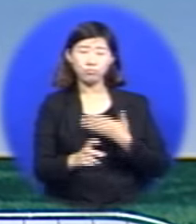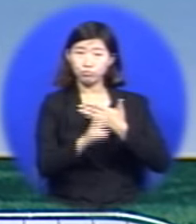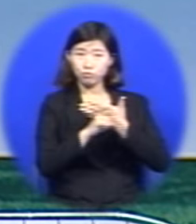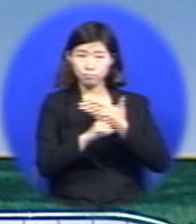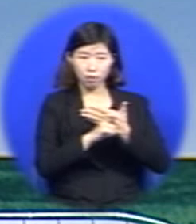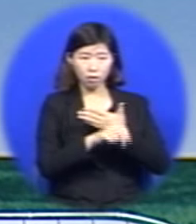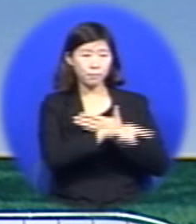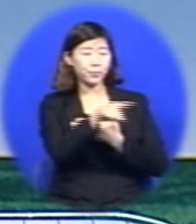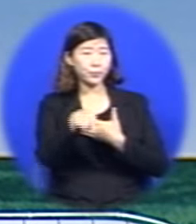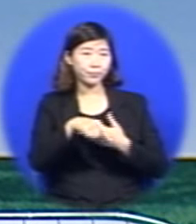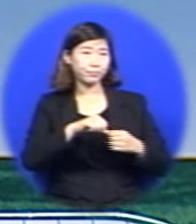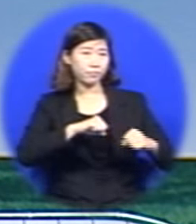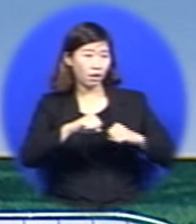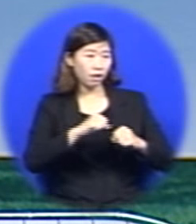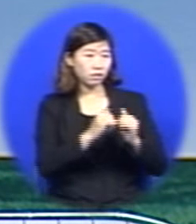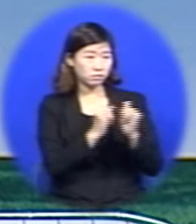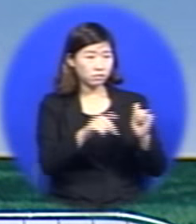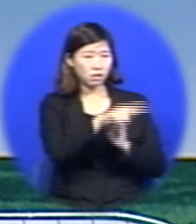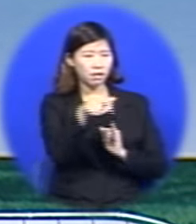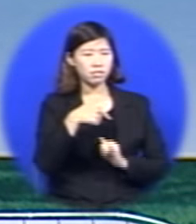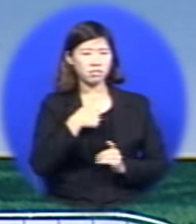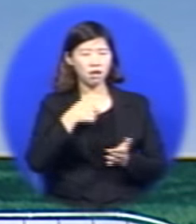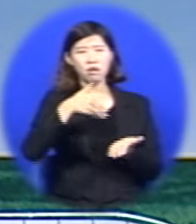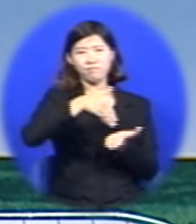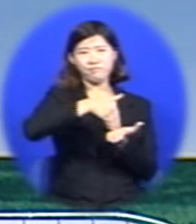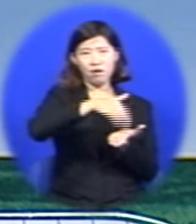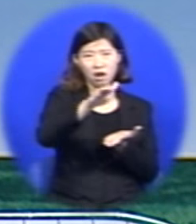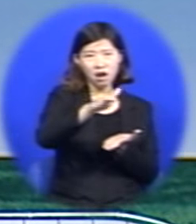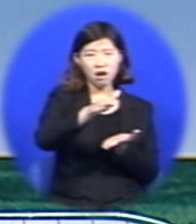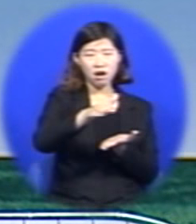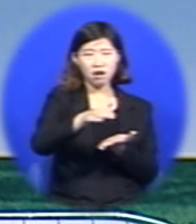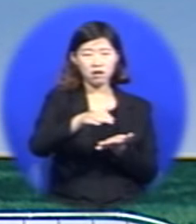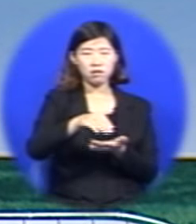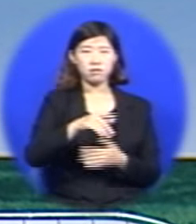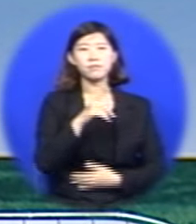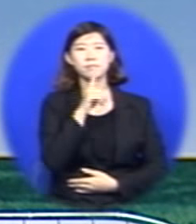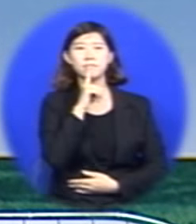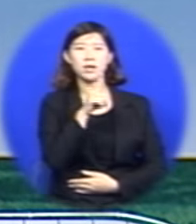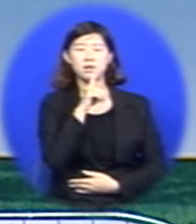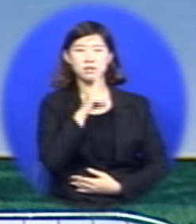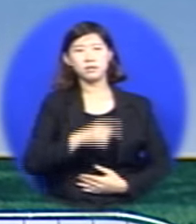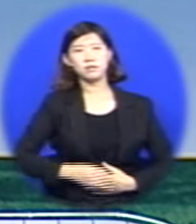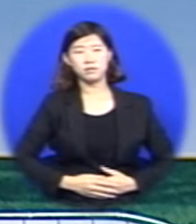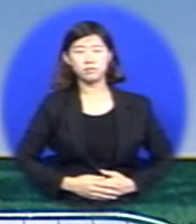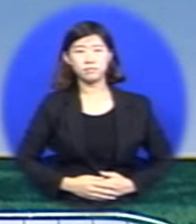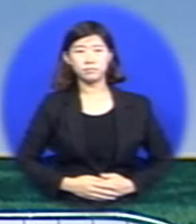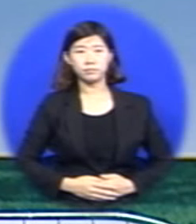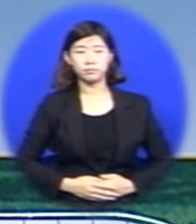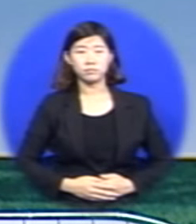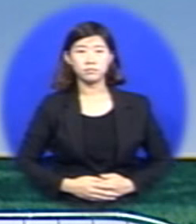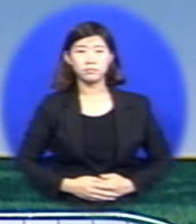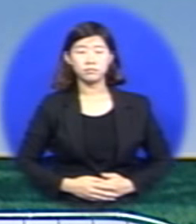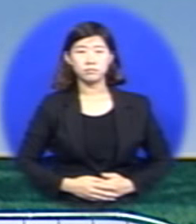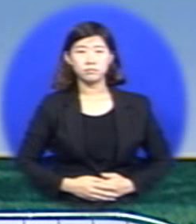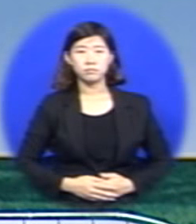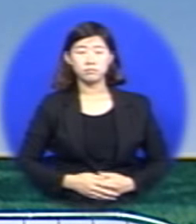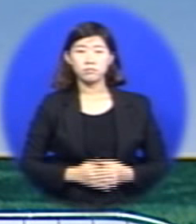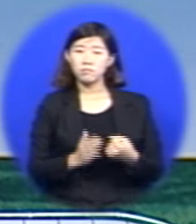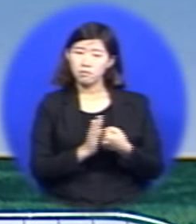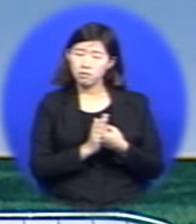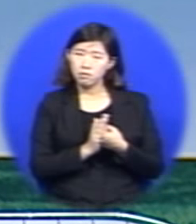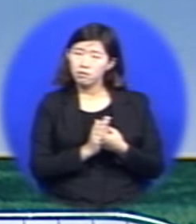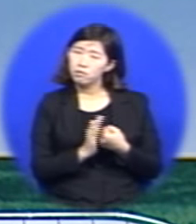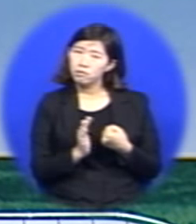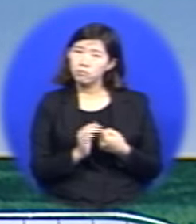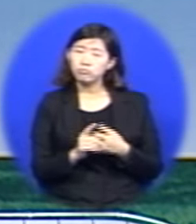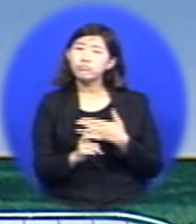자들아 내게서 떠나가라 하리라 그렇게 하셨어요. 그러니까 불법을 행한다